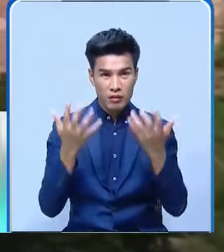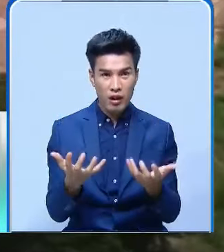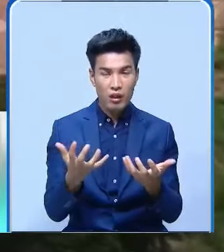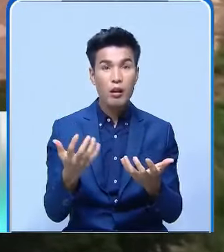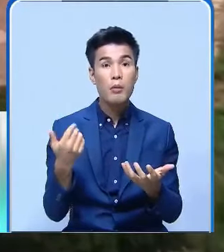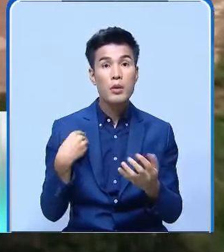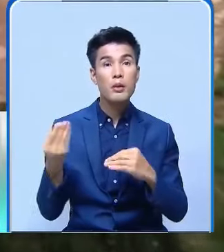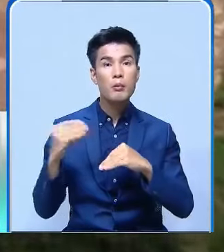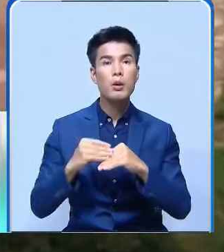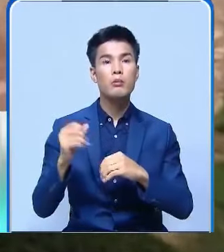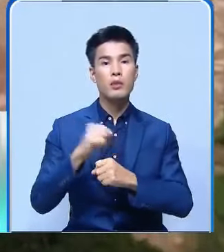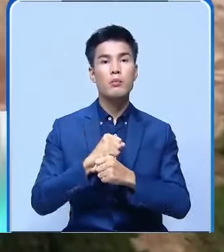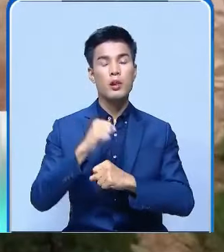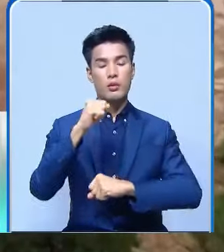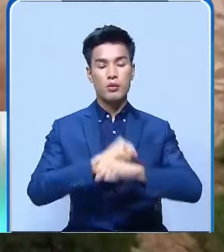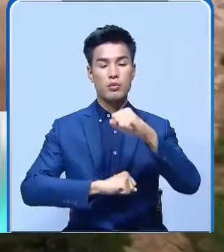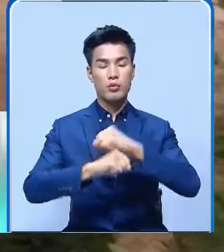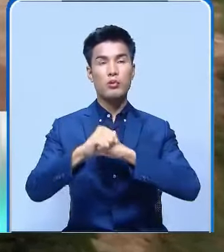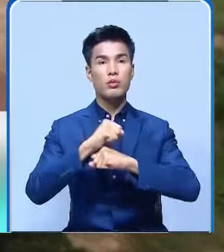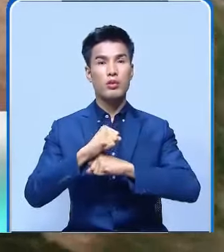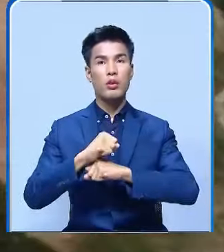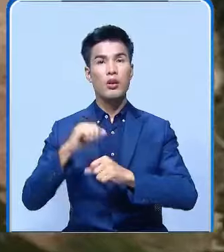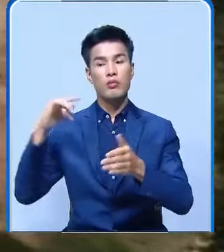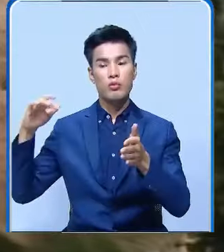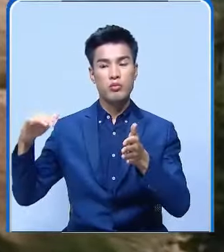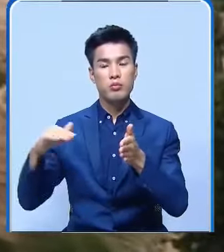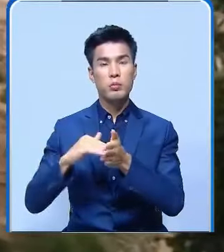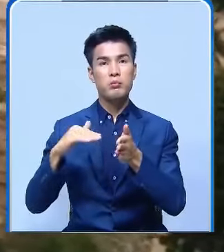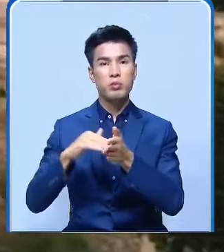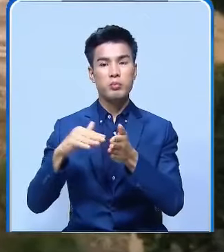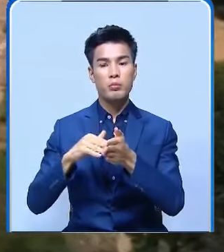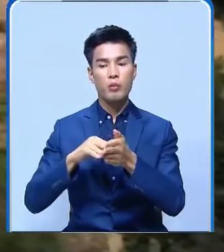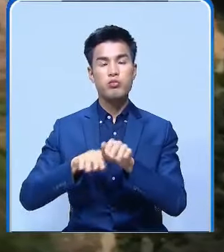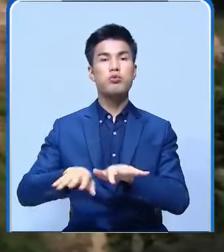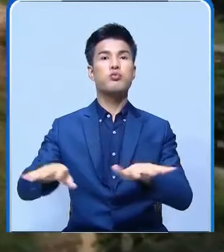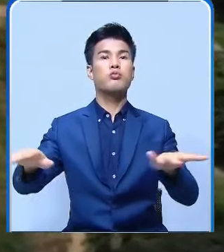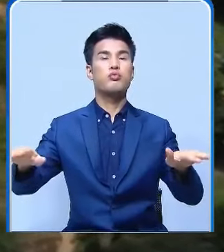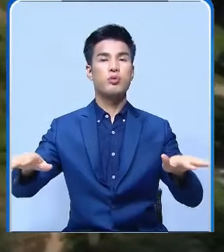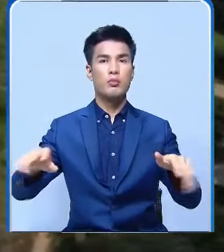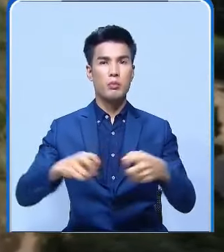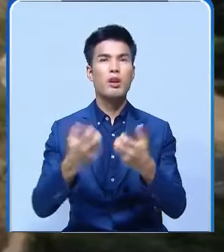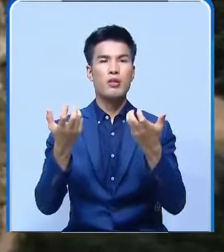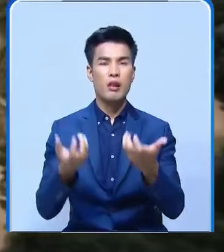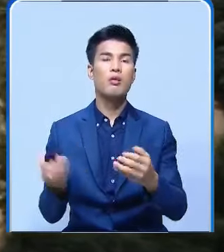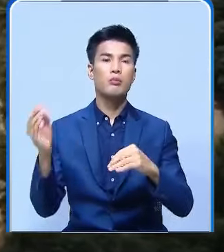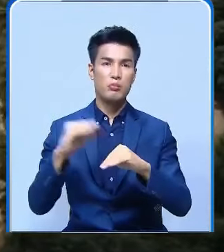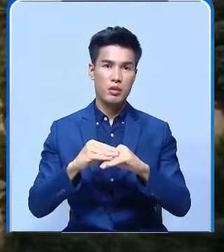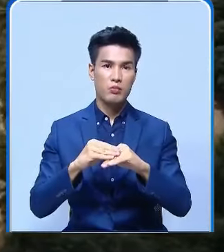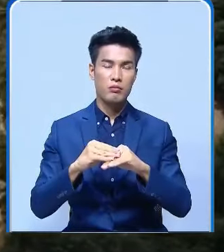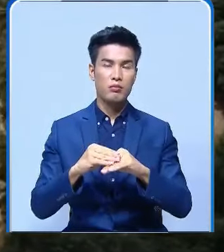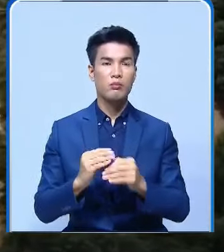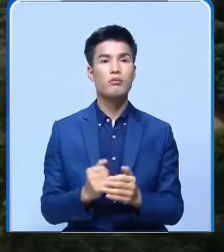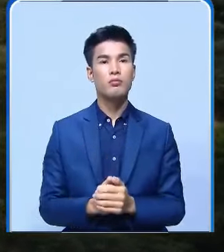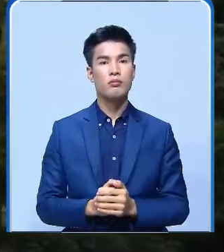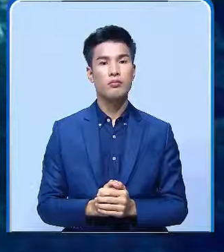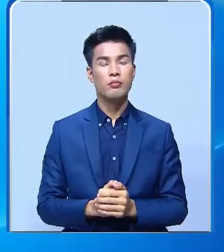การก่อสร้างที่มาขวางทางน้ำไหลน่าจะเป็นอีกสาเหตุพอปัจจัยต่างๆประกอบกันเข้ามันก็เลยหนักหนาสาหัสกว่าที่เคยเป็นนะครับ